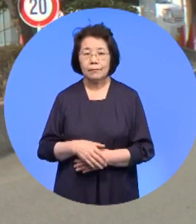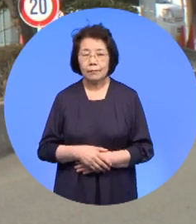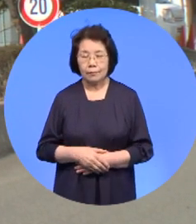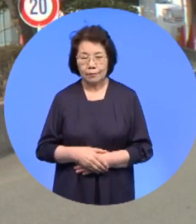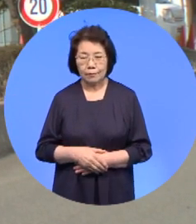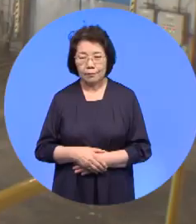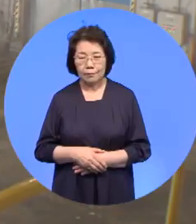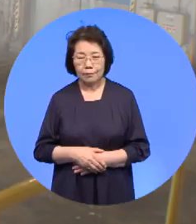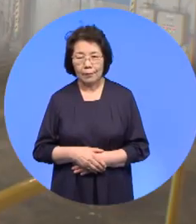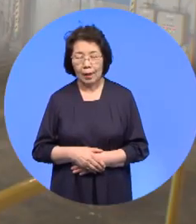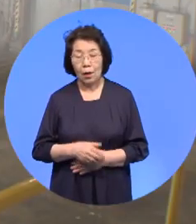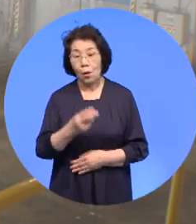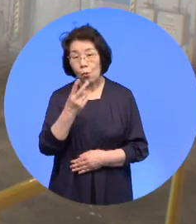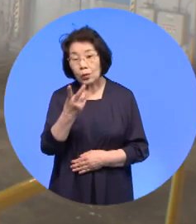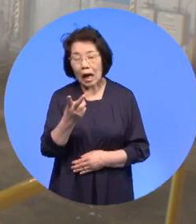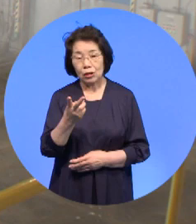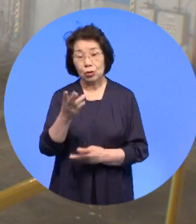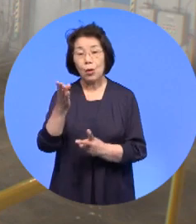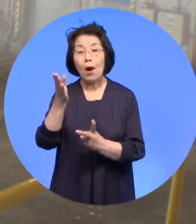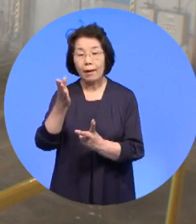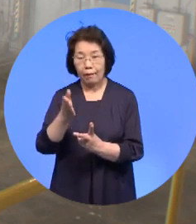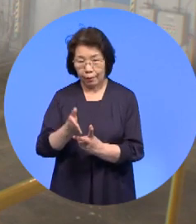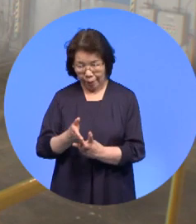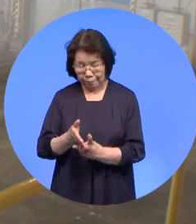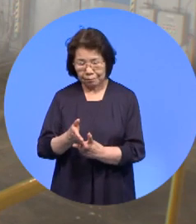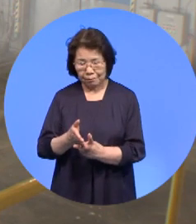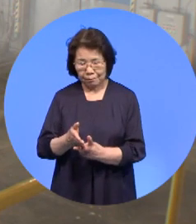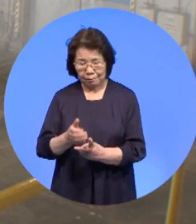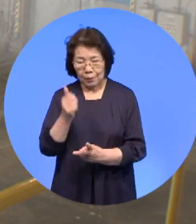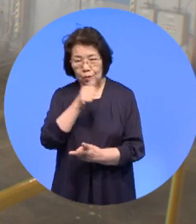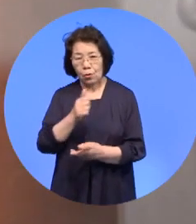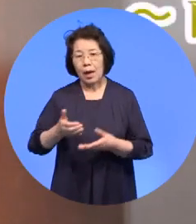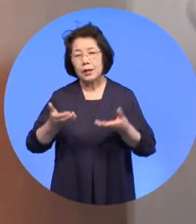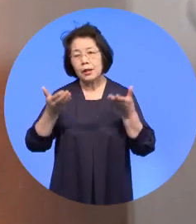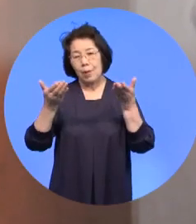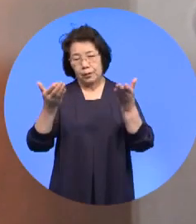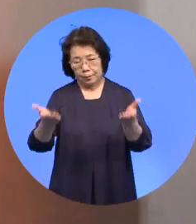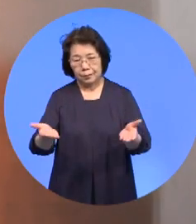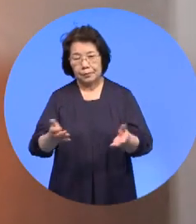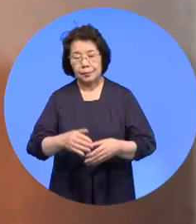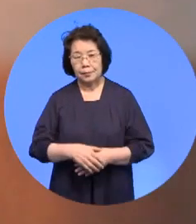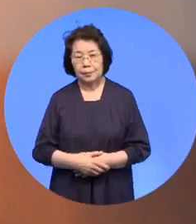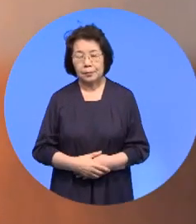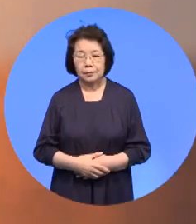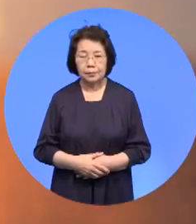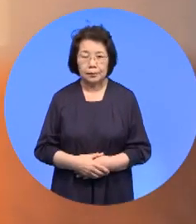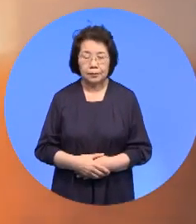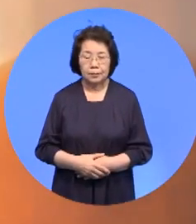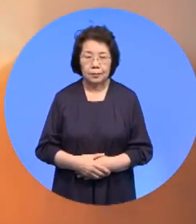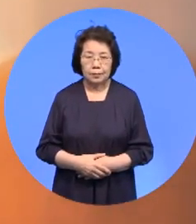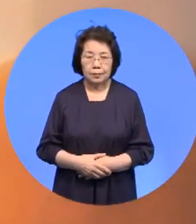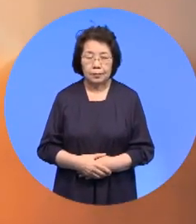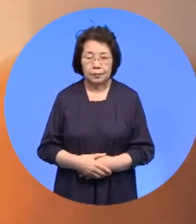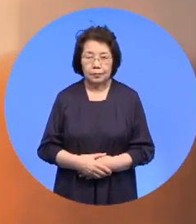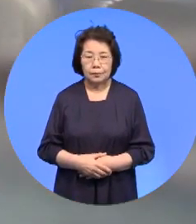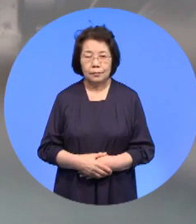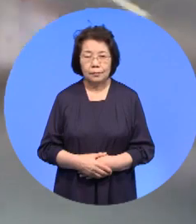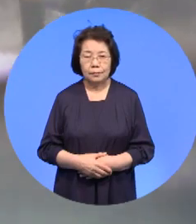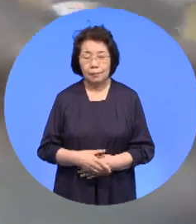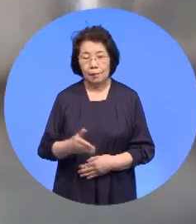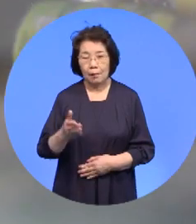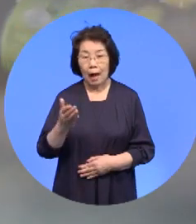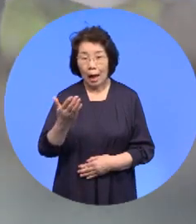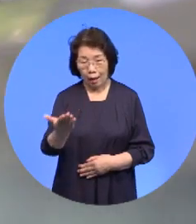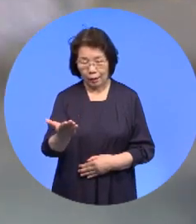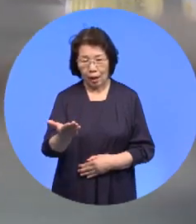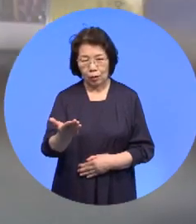前後編2回に分けてゴミの行方追っかけツアーを行います果たして県